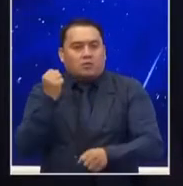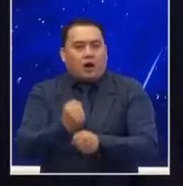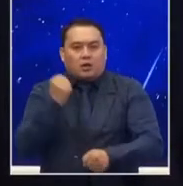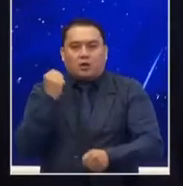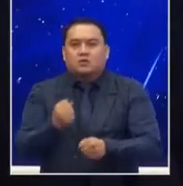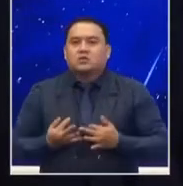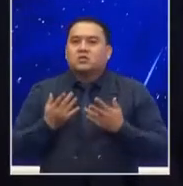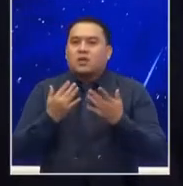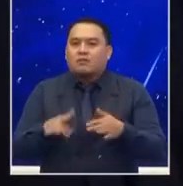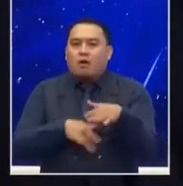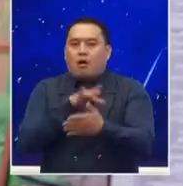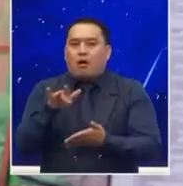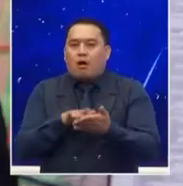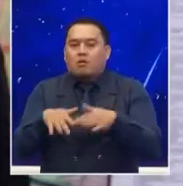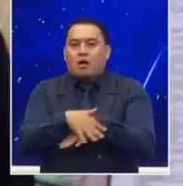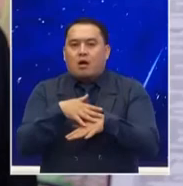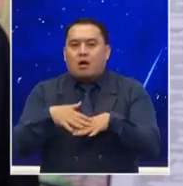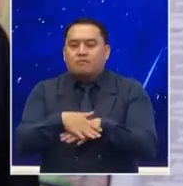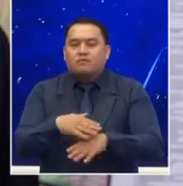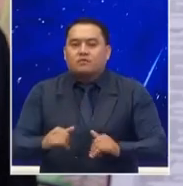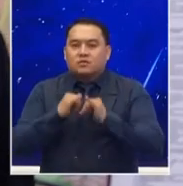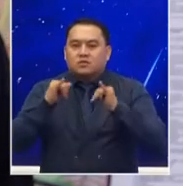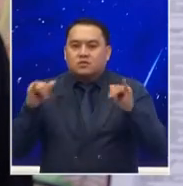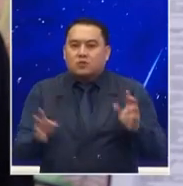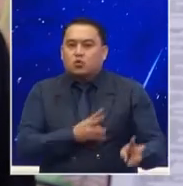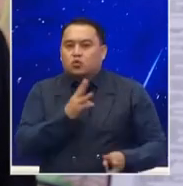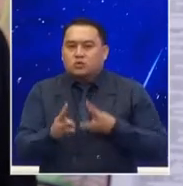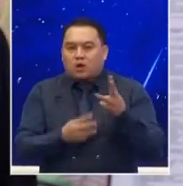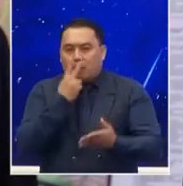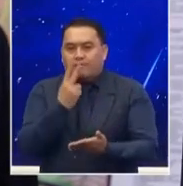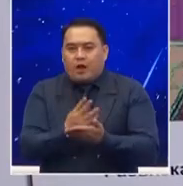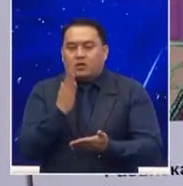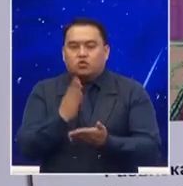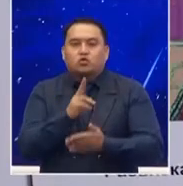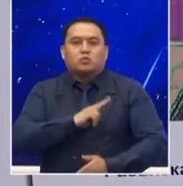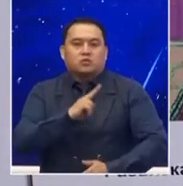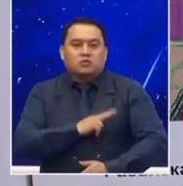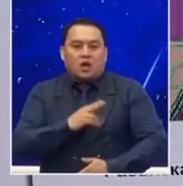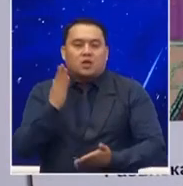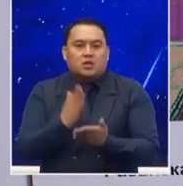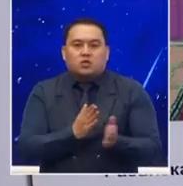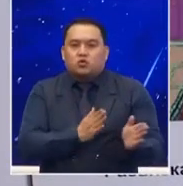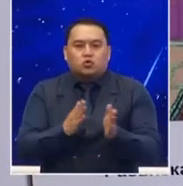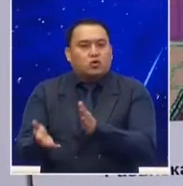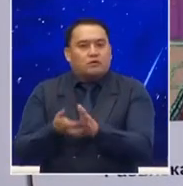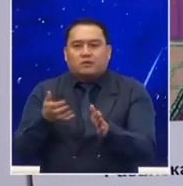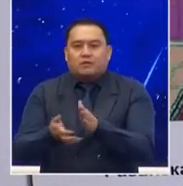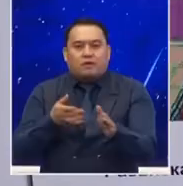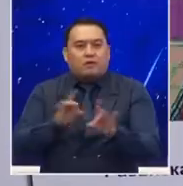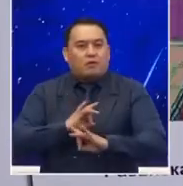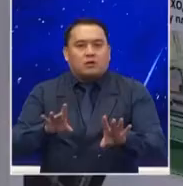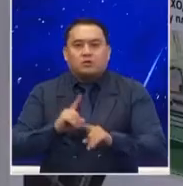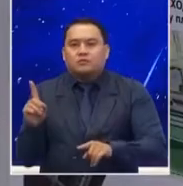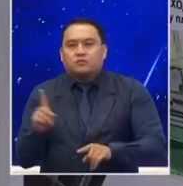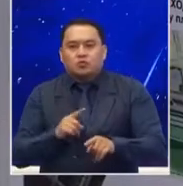талабы қала билігін ізденуге, ілгерілеуге ұмтылдырғаны анық. Әлде де жұмыстарында жүйелілік жетіспейді, деді ол.